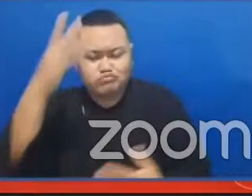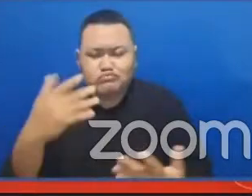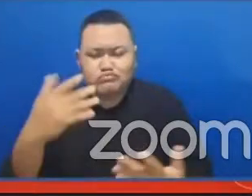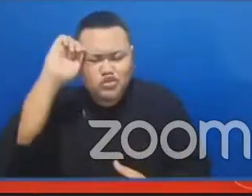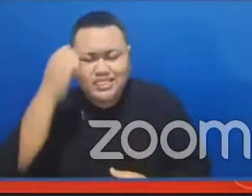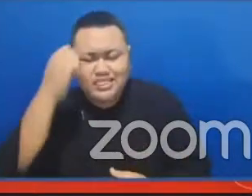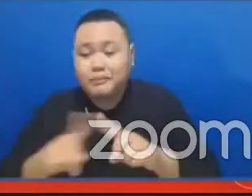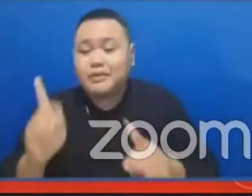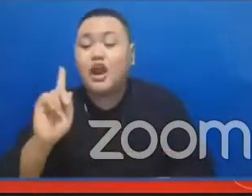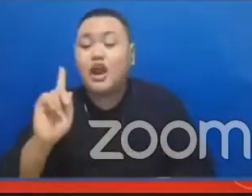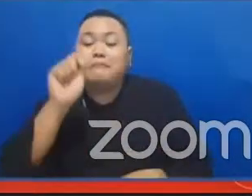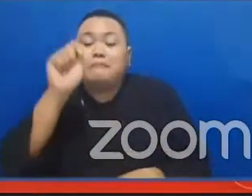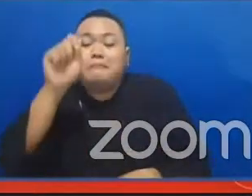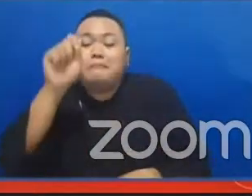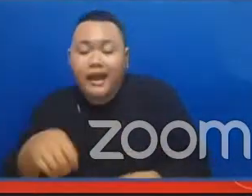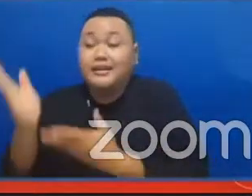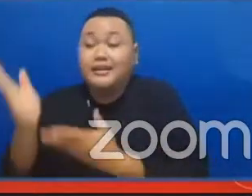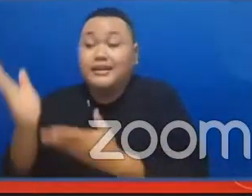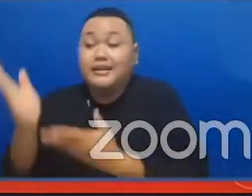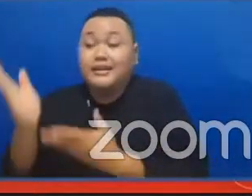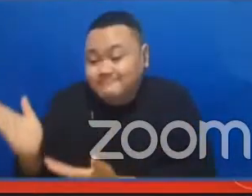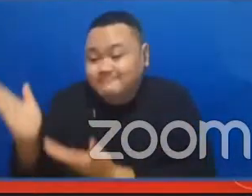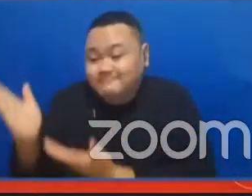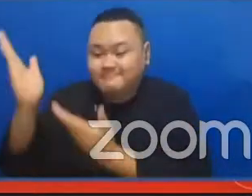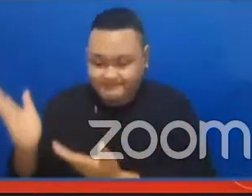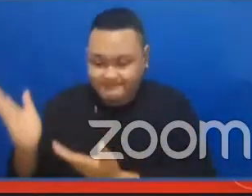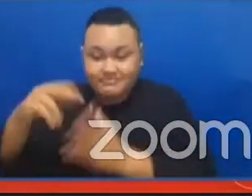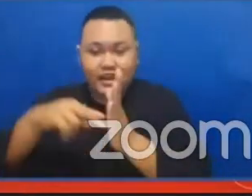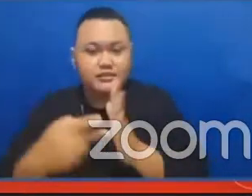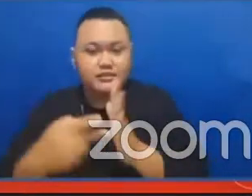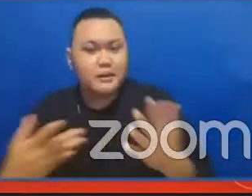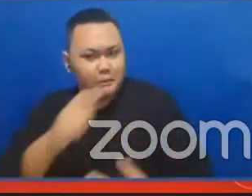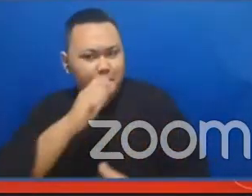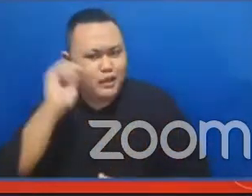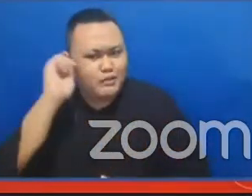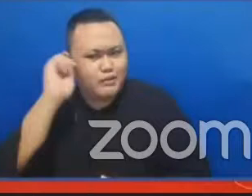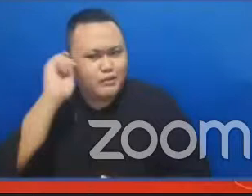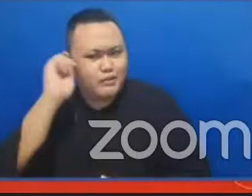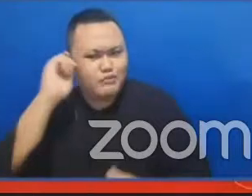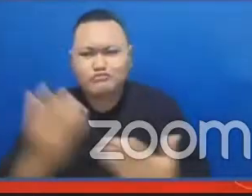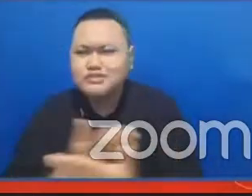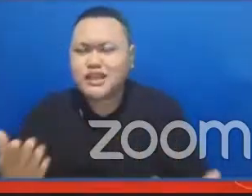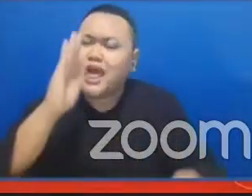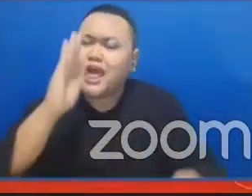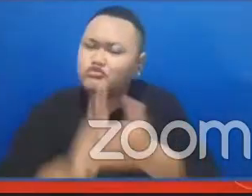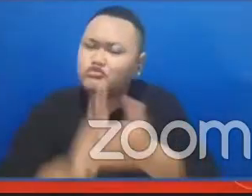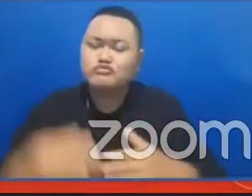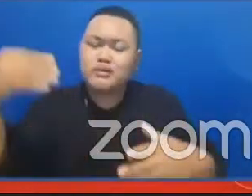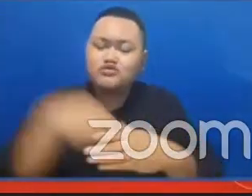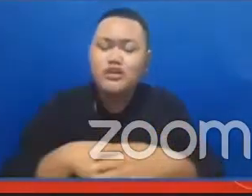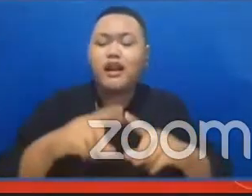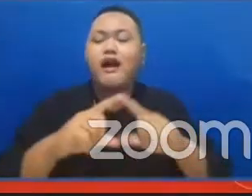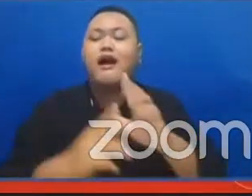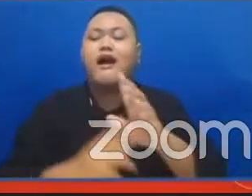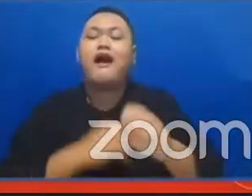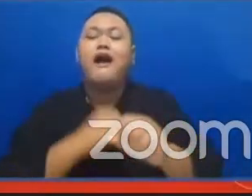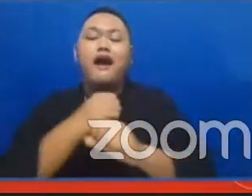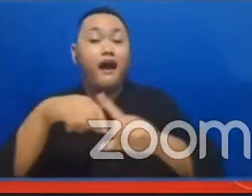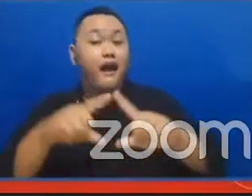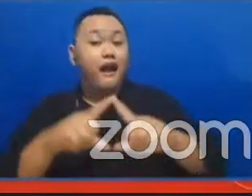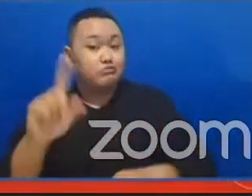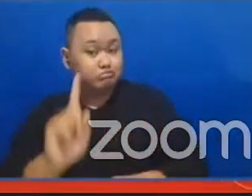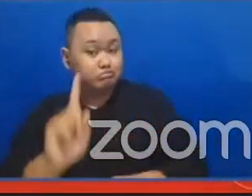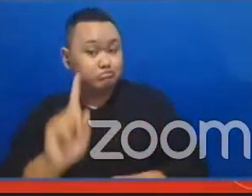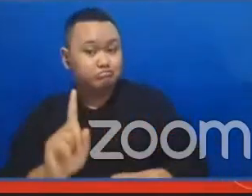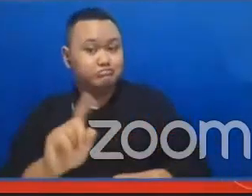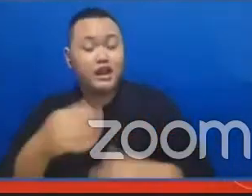Nah, dengan simulasi yang ada di sini, Bapak Ibu tinggal memasukkan angkanya. Ya, di